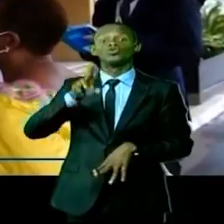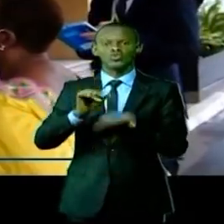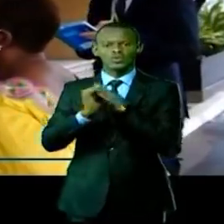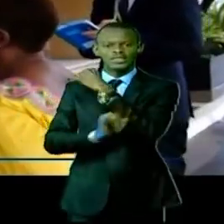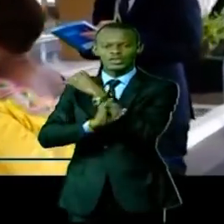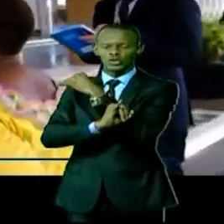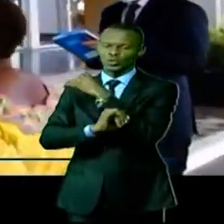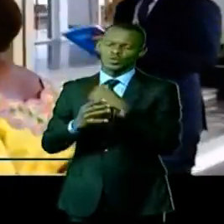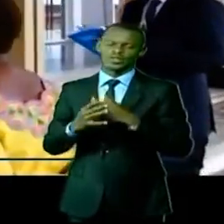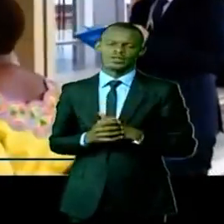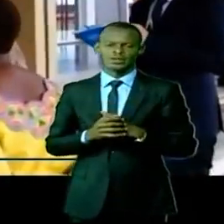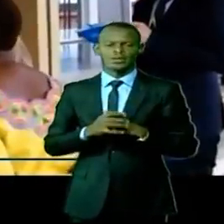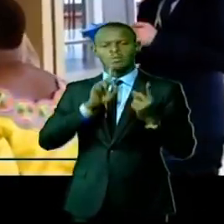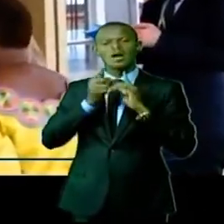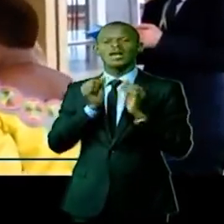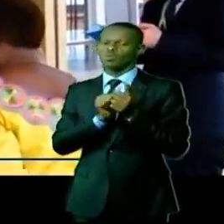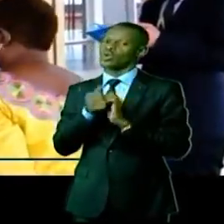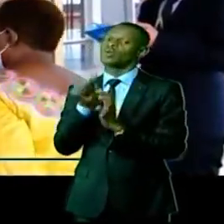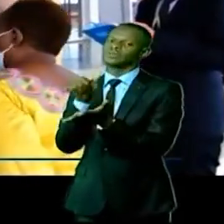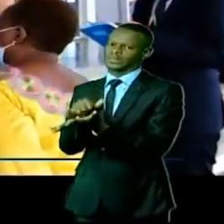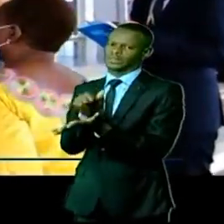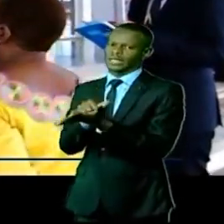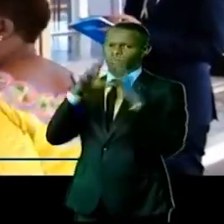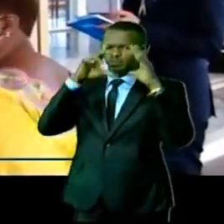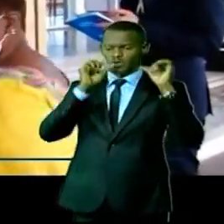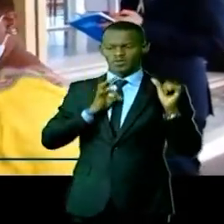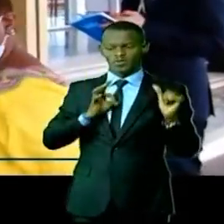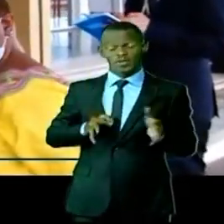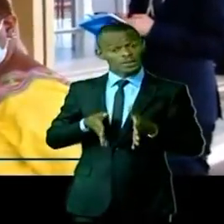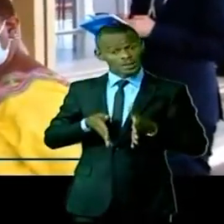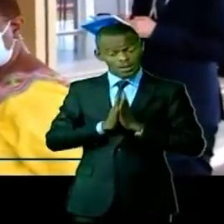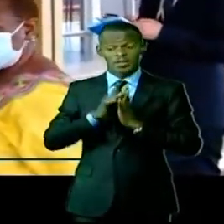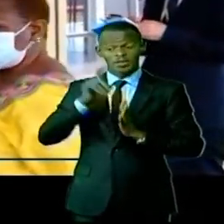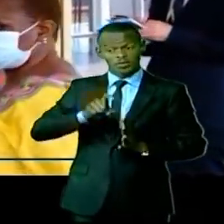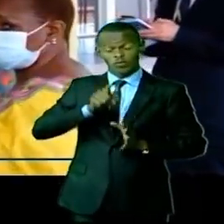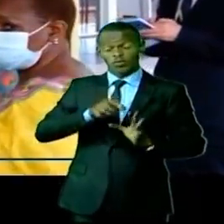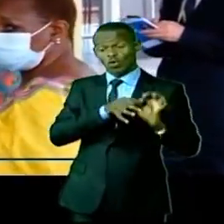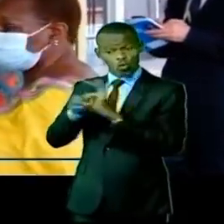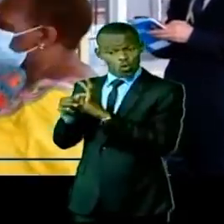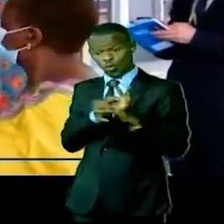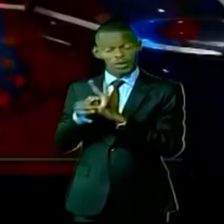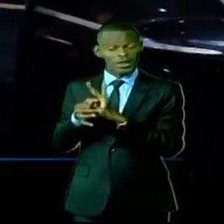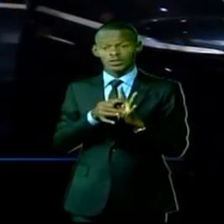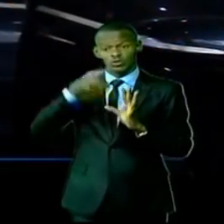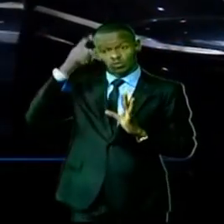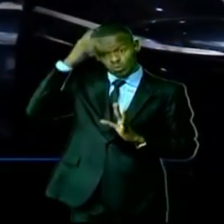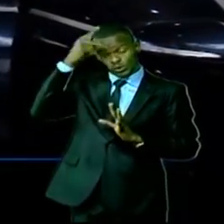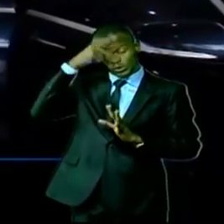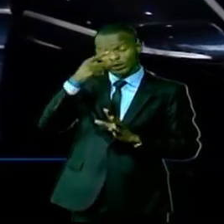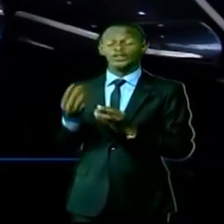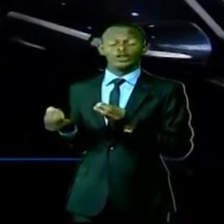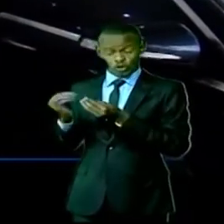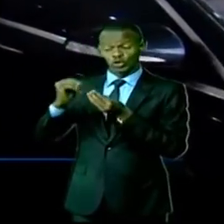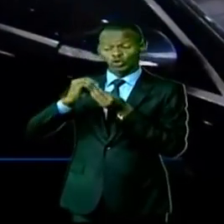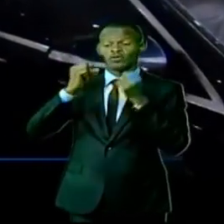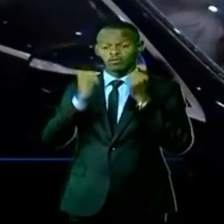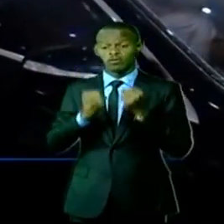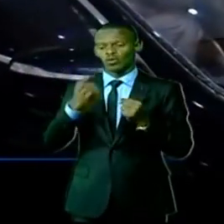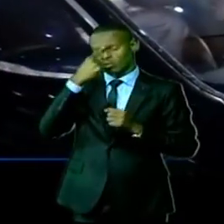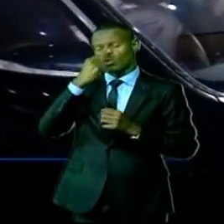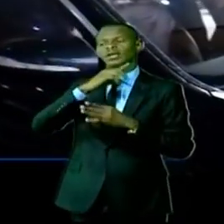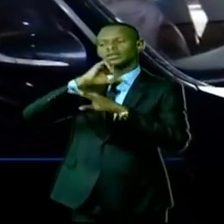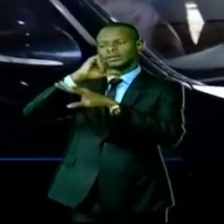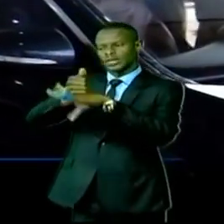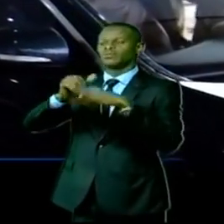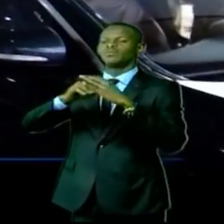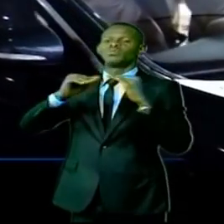Le président de la République en a appelé à une coopération politique et sécuritaire renforcée pour mieux assurer la paix et